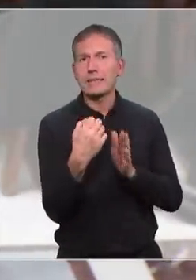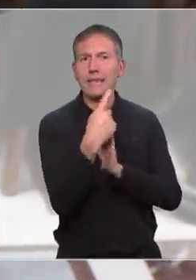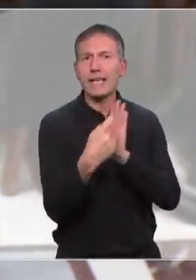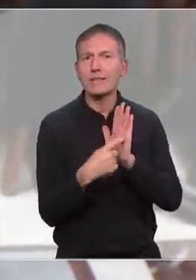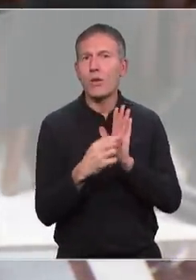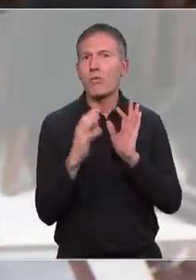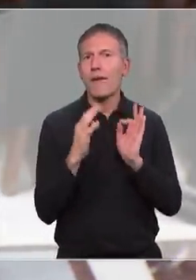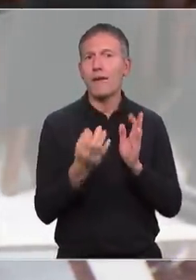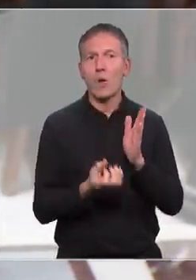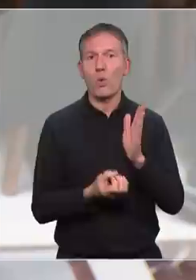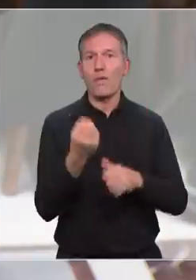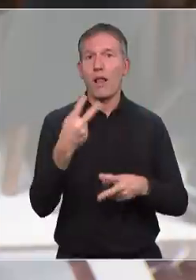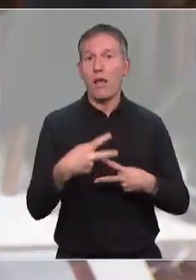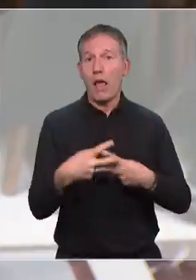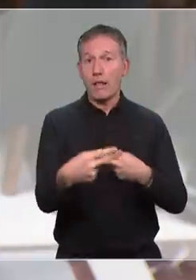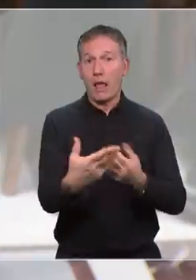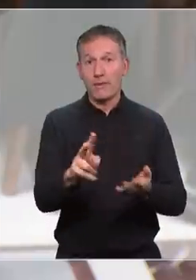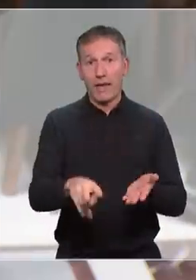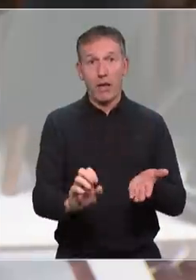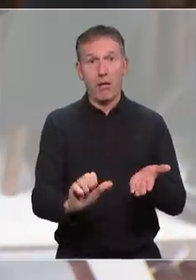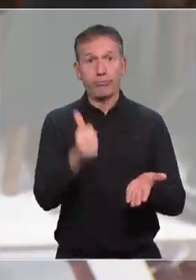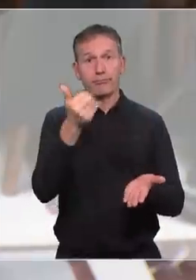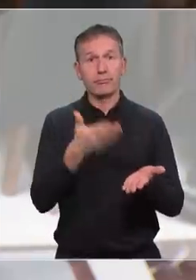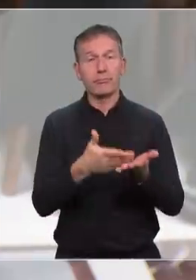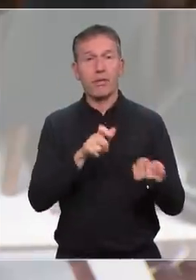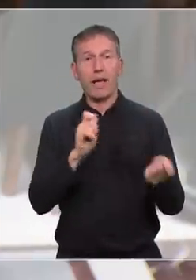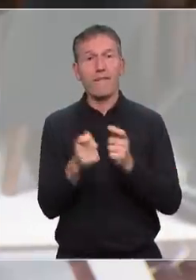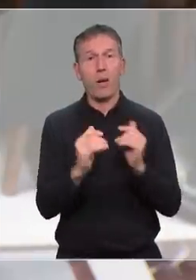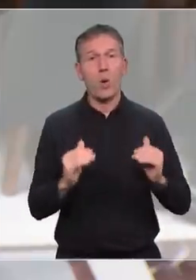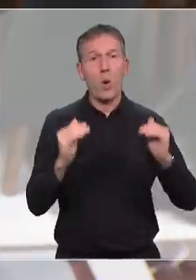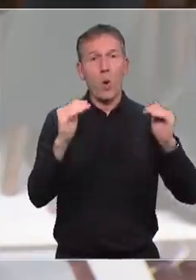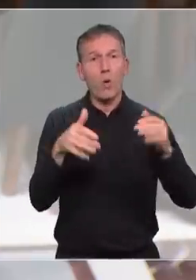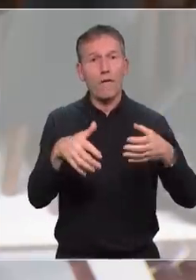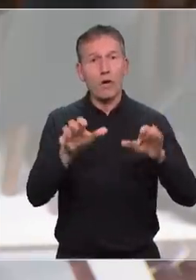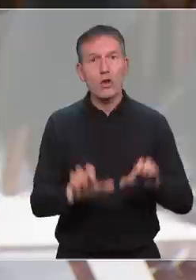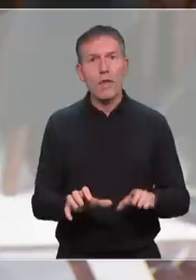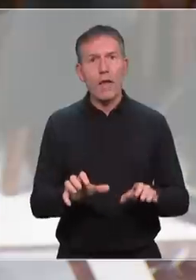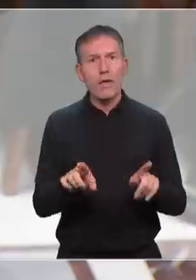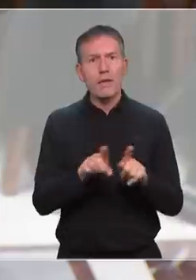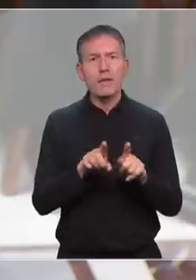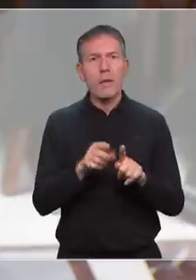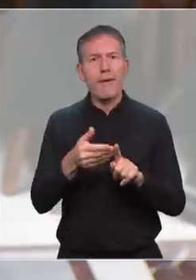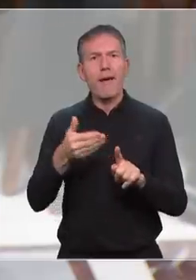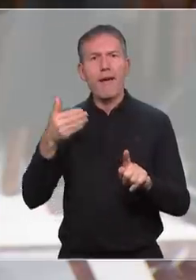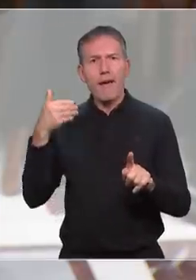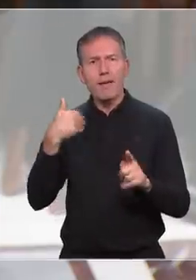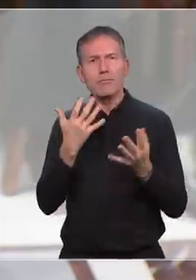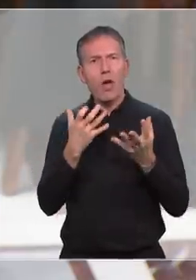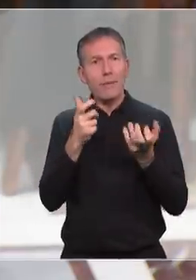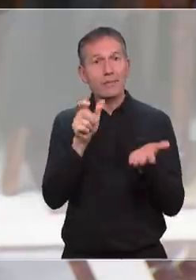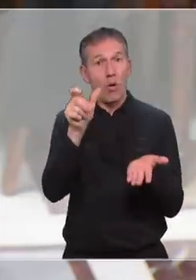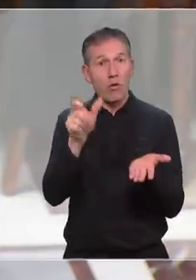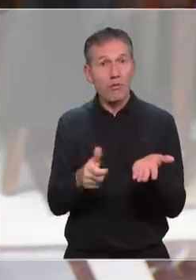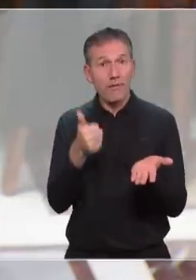sur cette nouvelle étape déterminante de la réforme de la haute fonction publique qui vient parachever l'ambition que le président de